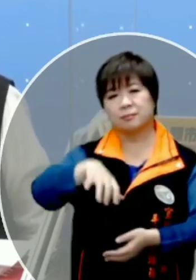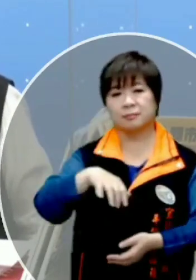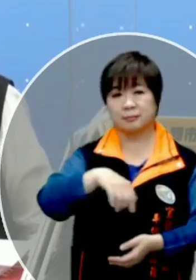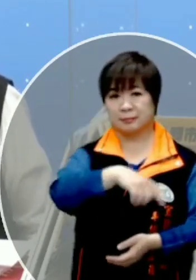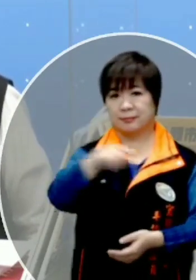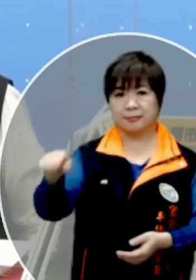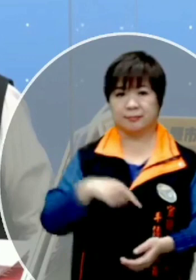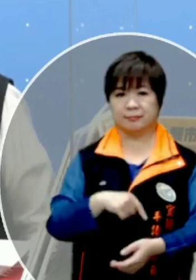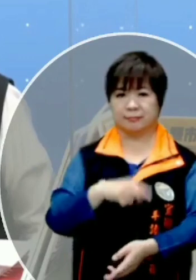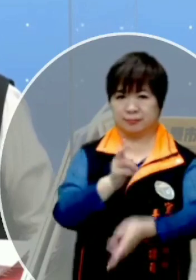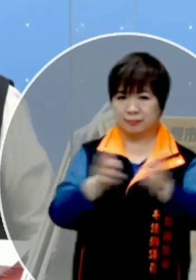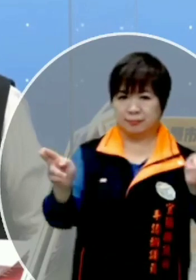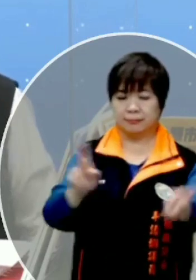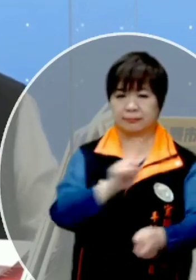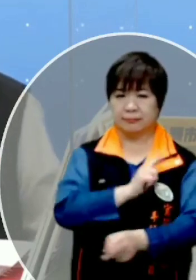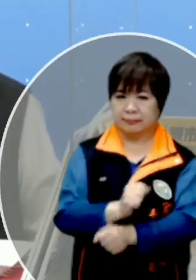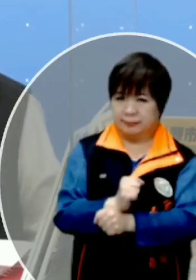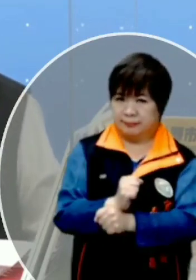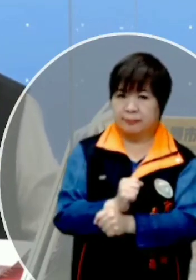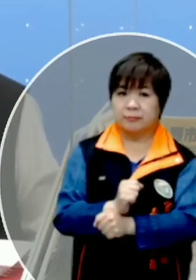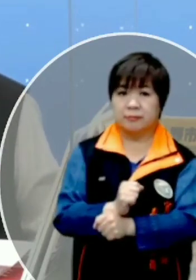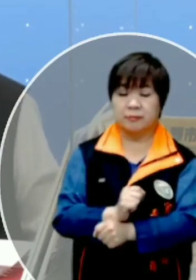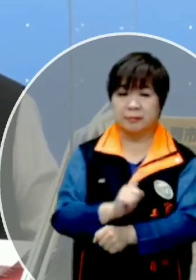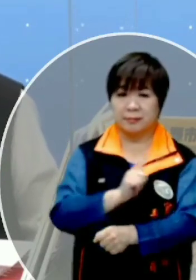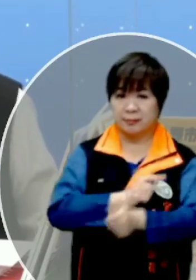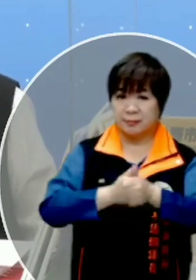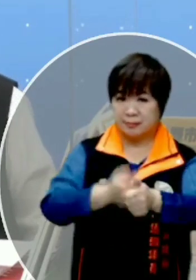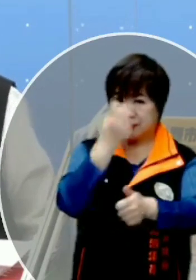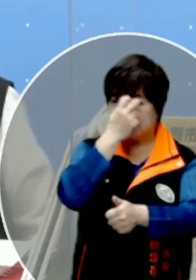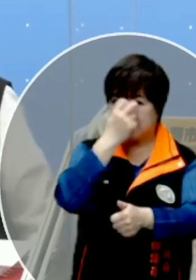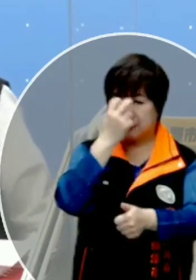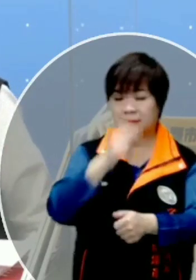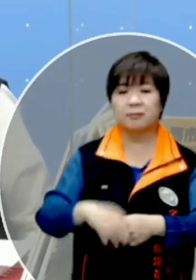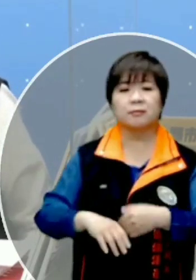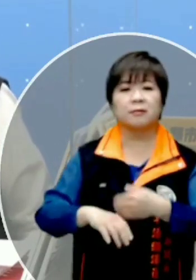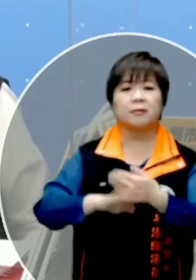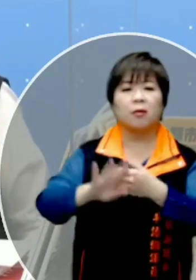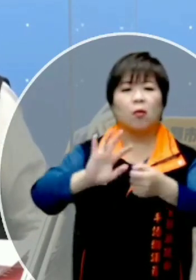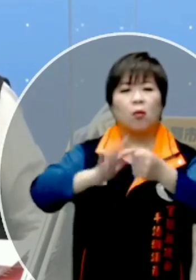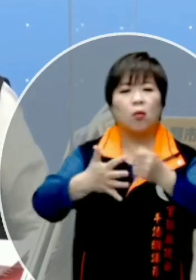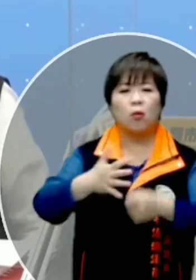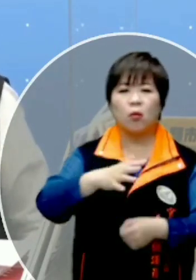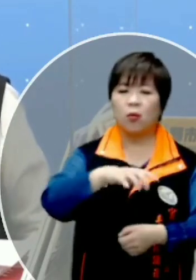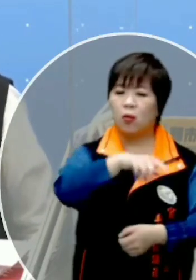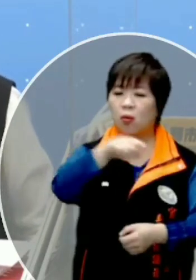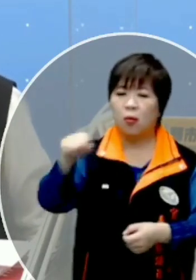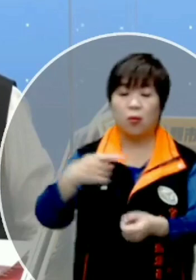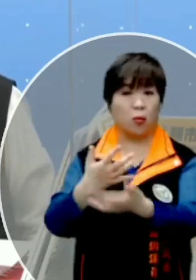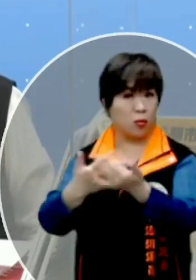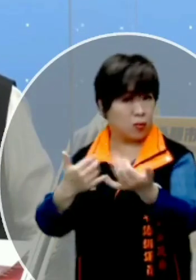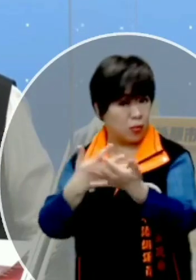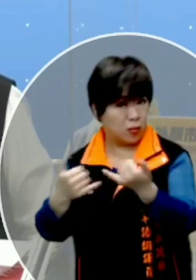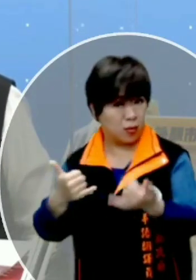会框列为自主健康管理。那自我健康监测呢，是其他国中里面其他的学生如果